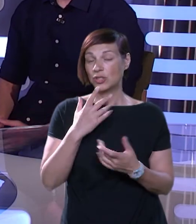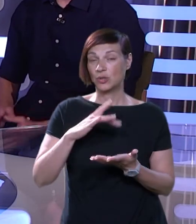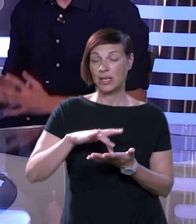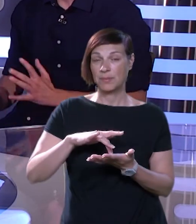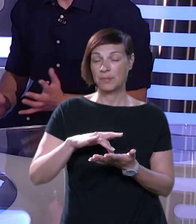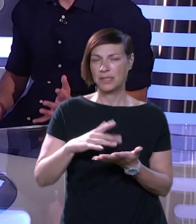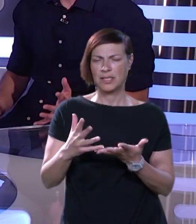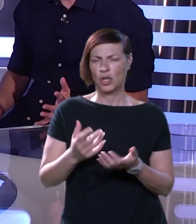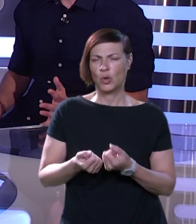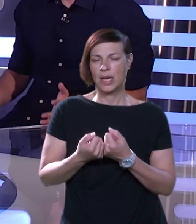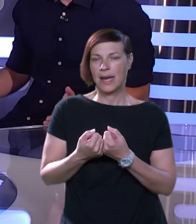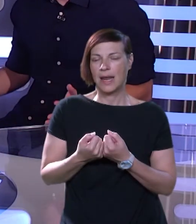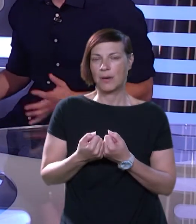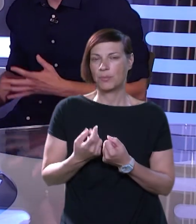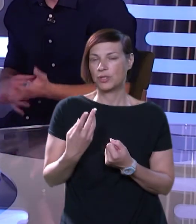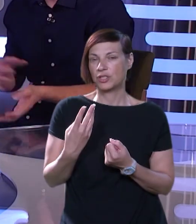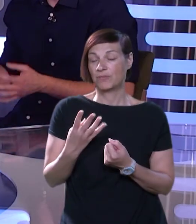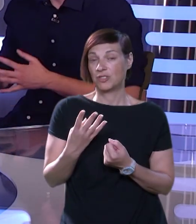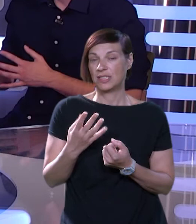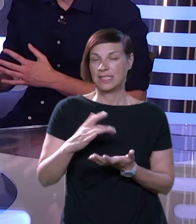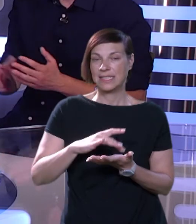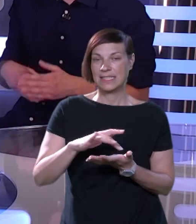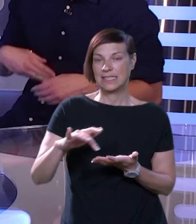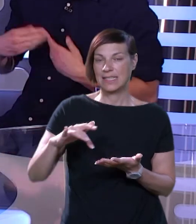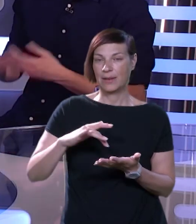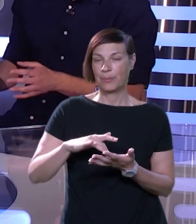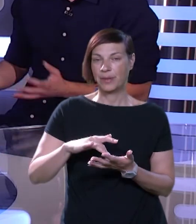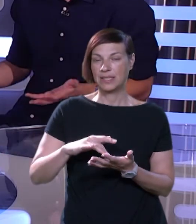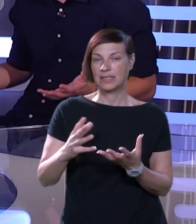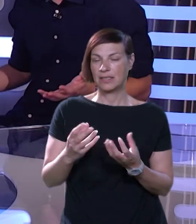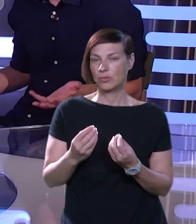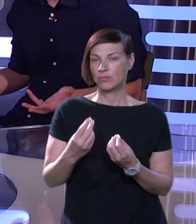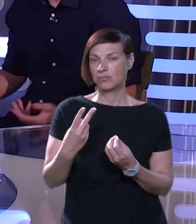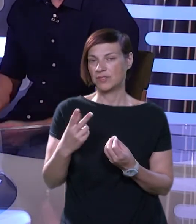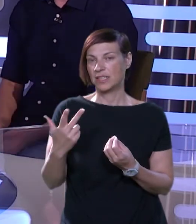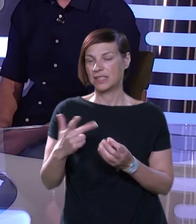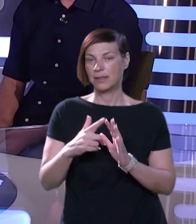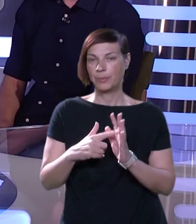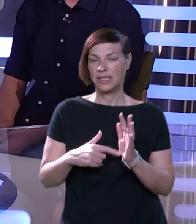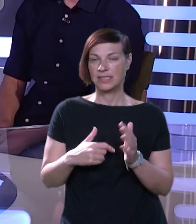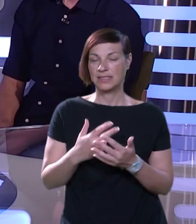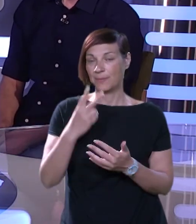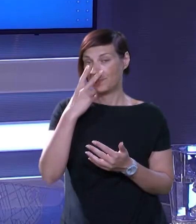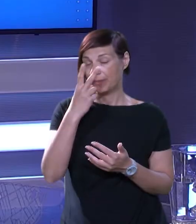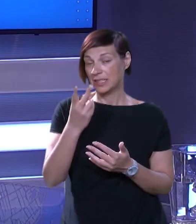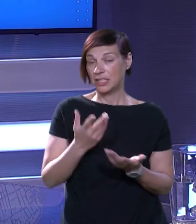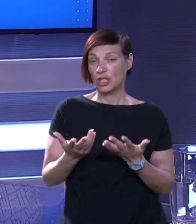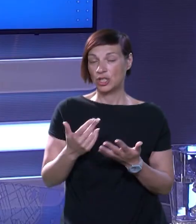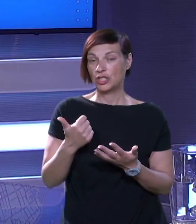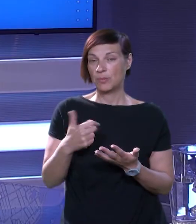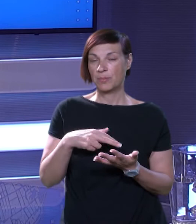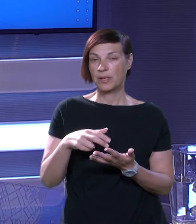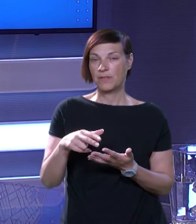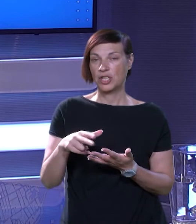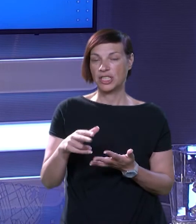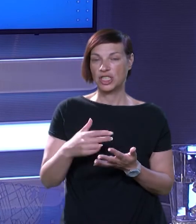lijepa mjesta, koliko ipak naporno 40-ak mjesta obići u svega koliko 2-3 mjeseca? Pa vidjet ćemo, ovo što smo